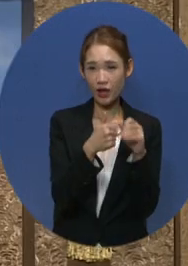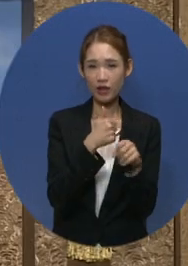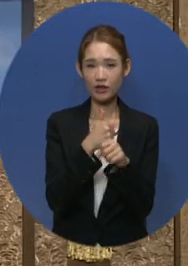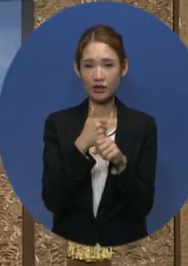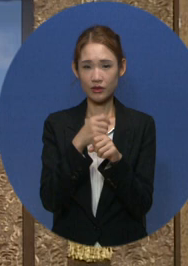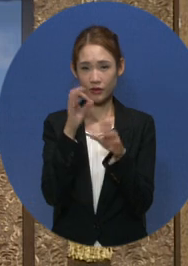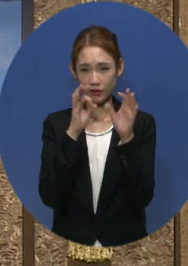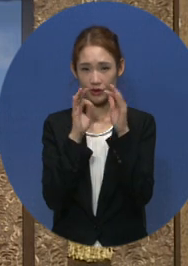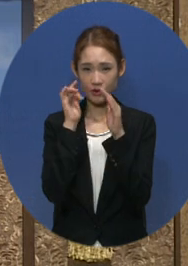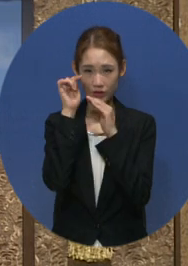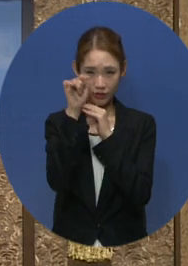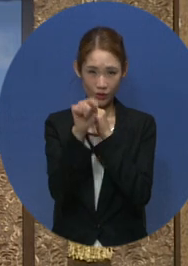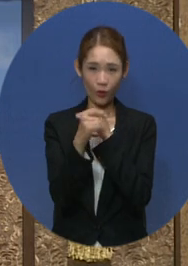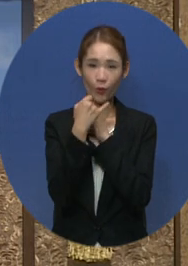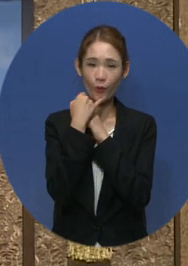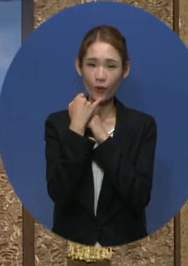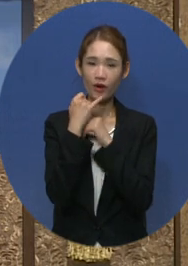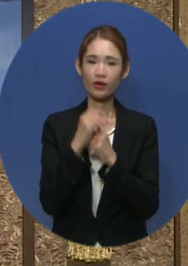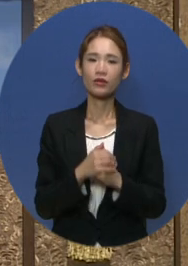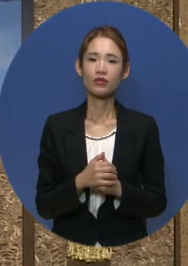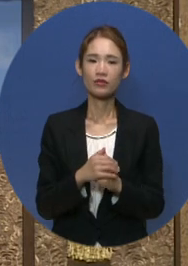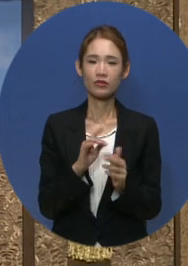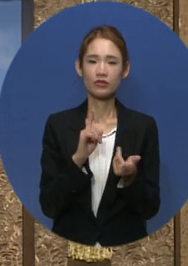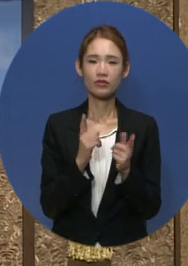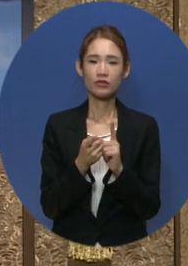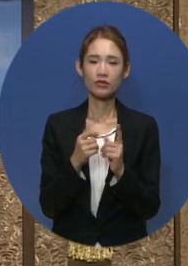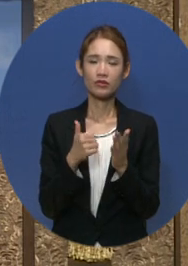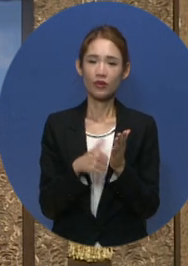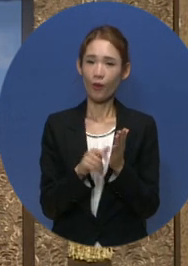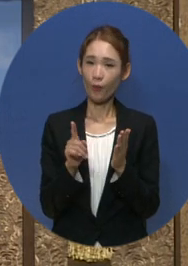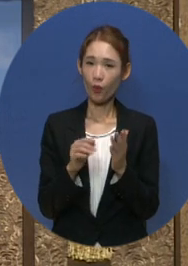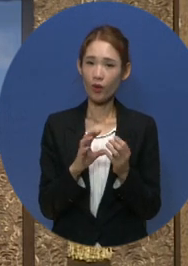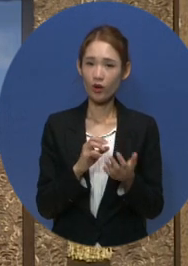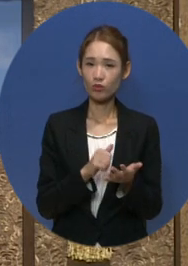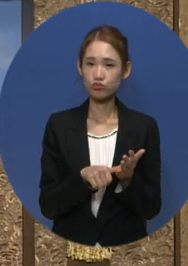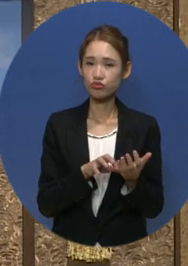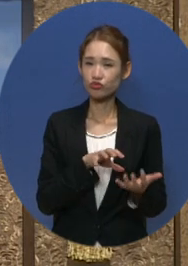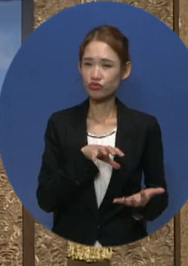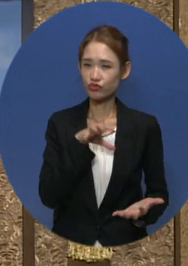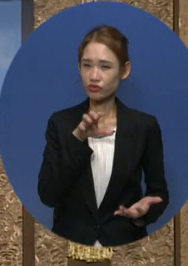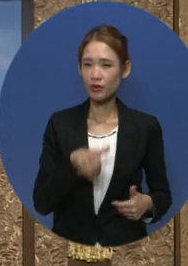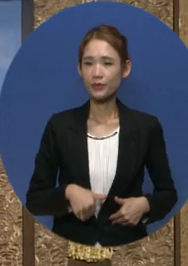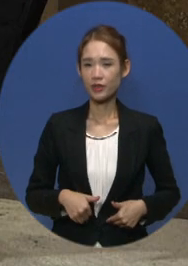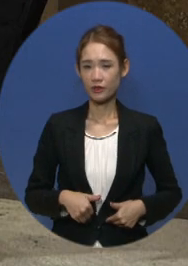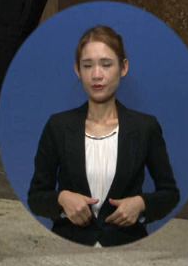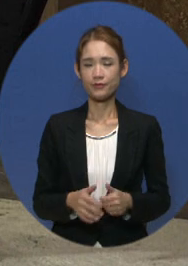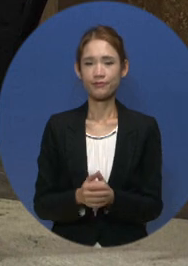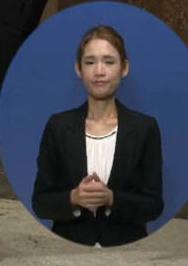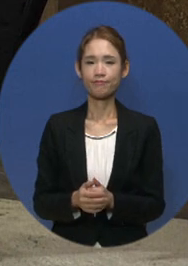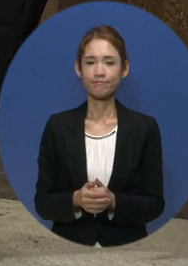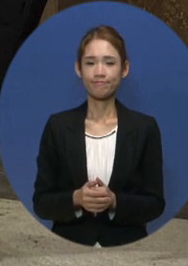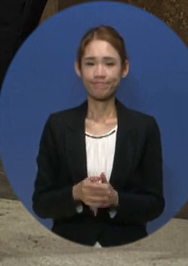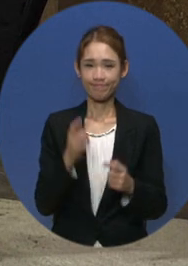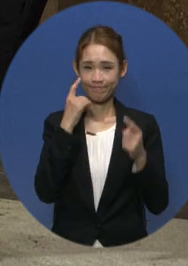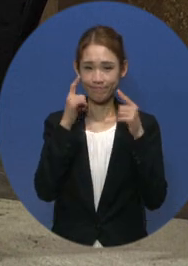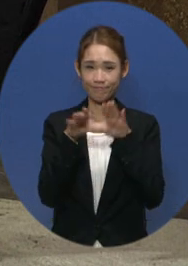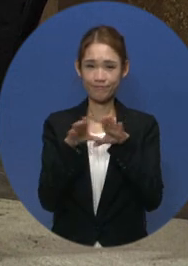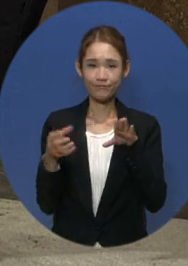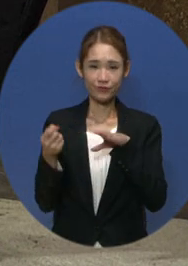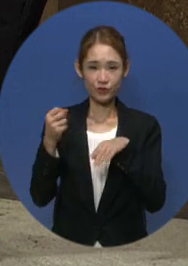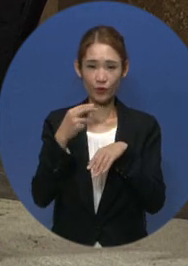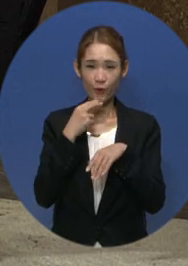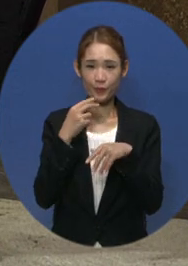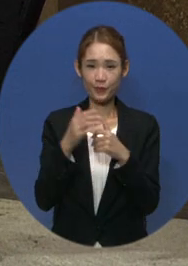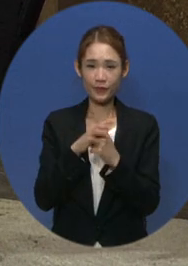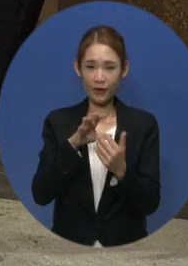저희가 차를 가지고 방문하기도 하고 그 대신 그럴 때는 물건 양이 좀 있어야 됩니다. 정확한 기준은 딱히 없지만